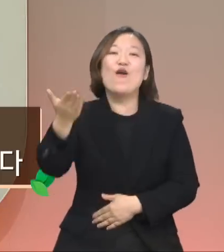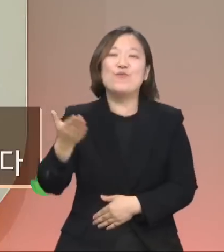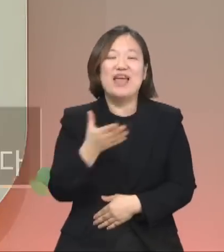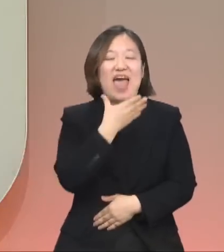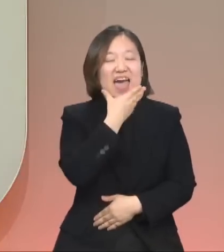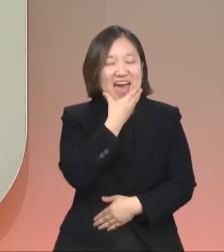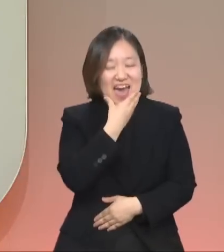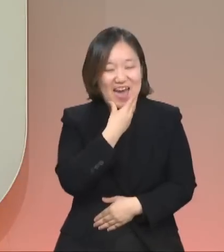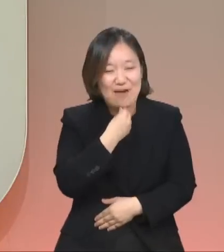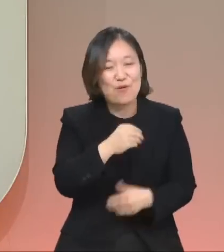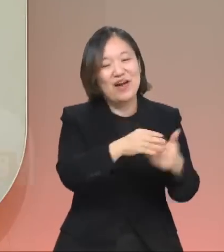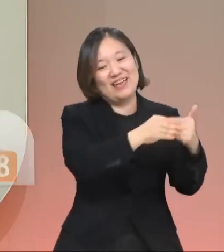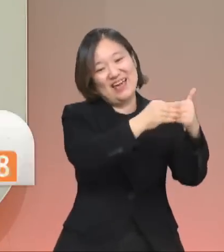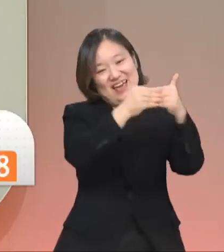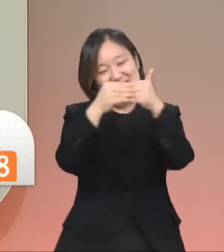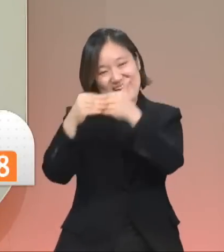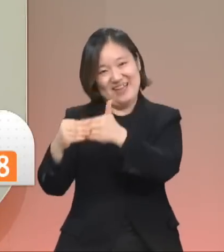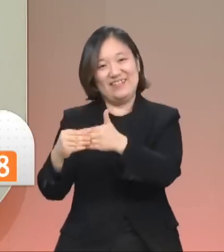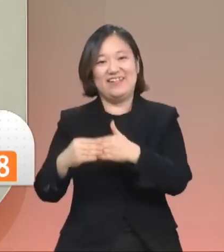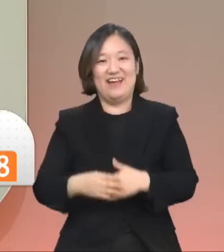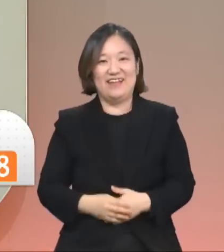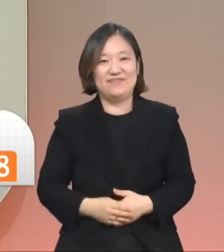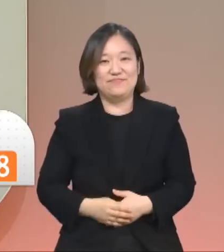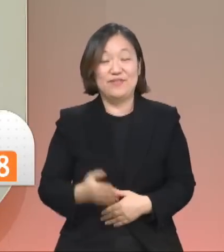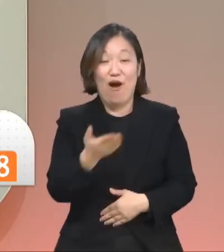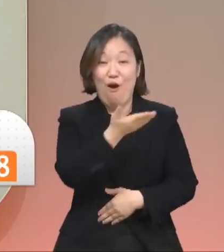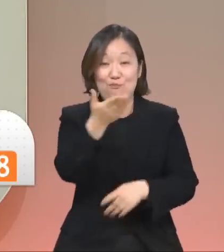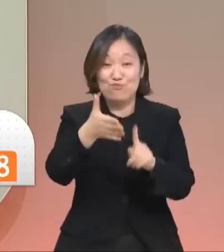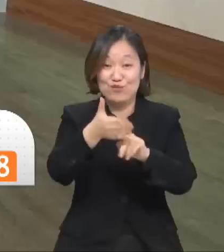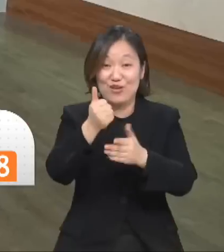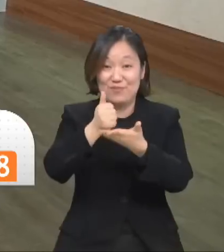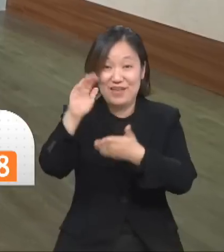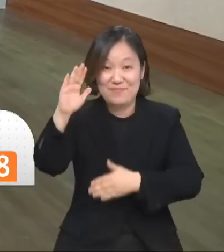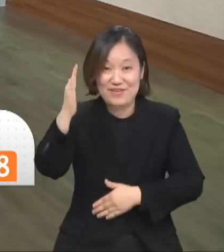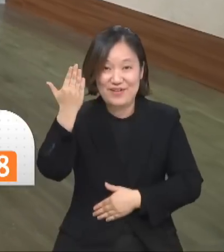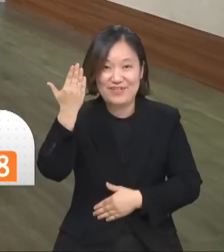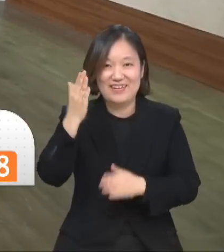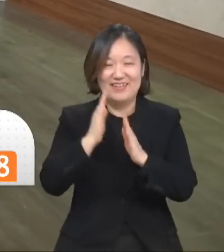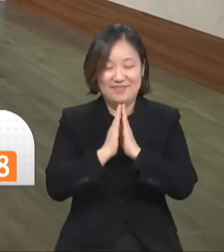이끌어 줄 것입니다 여러분 성불하십시오